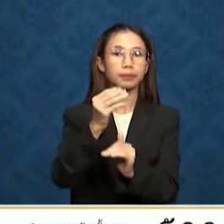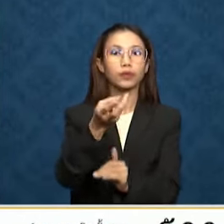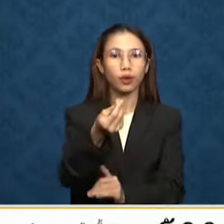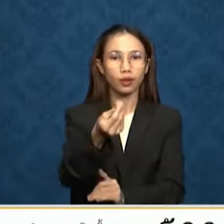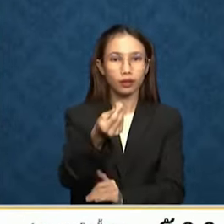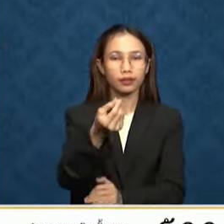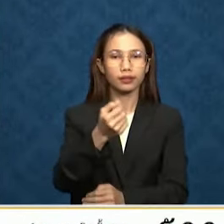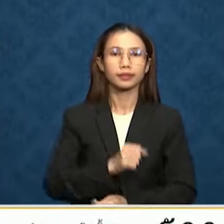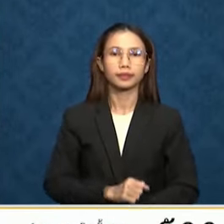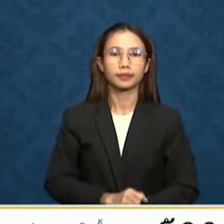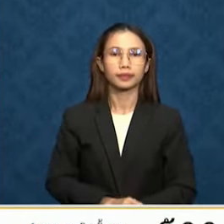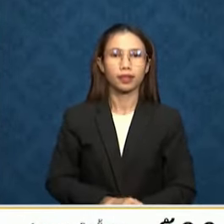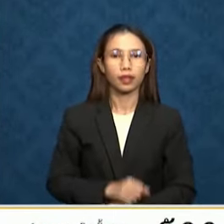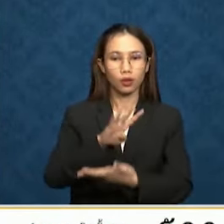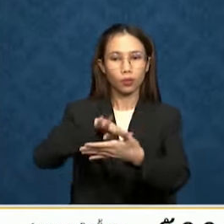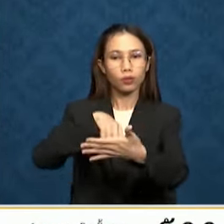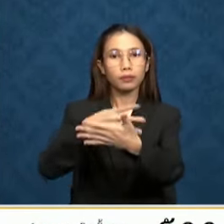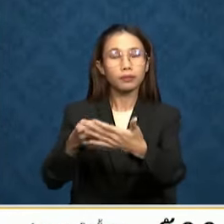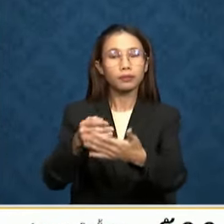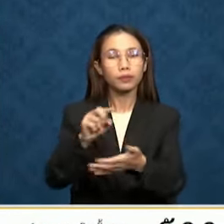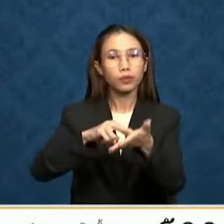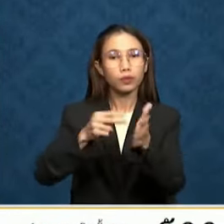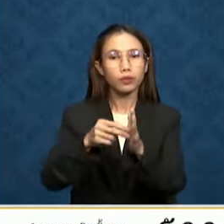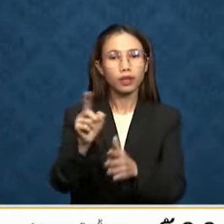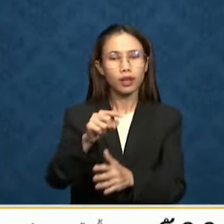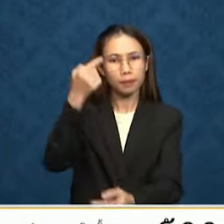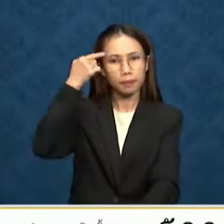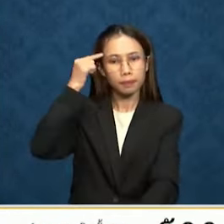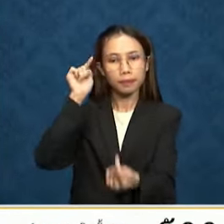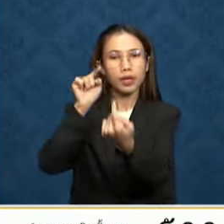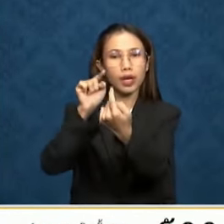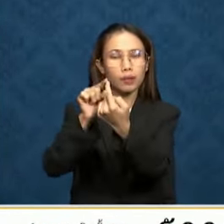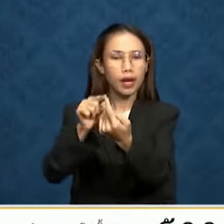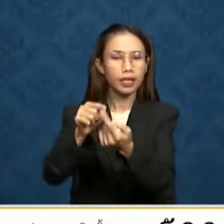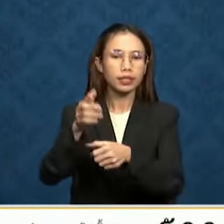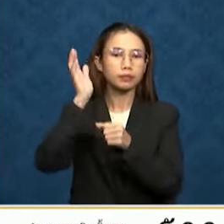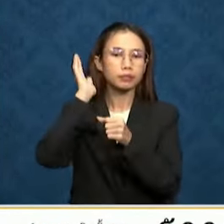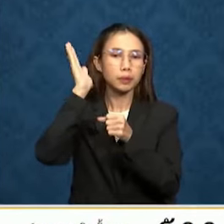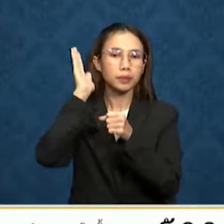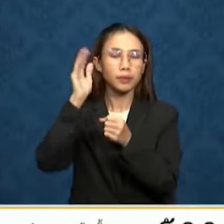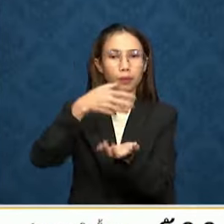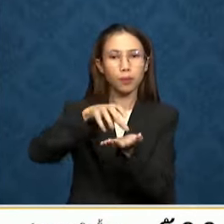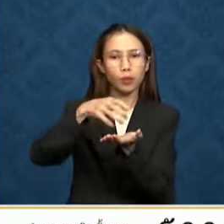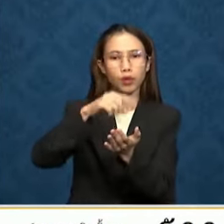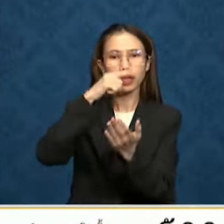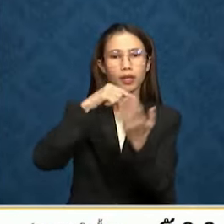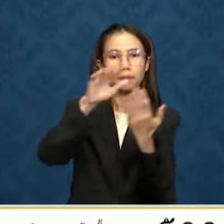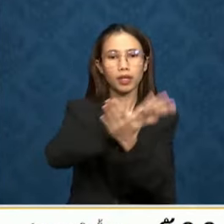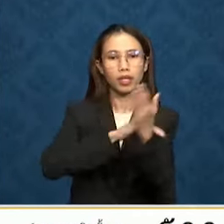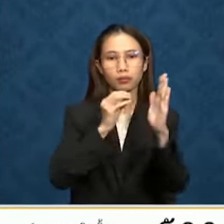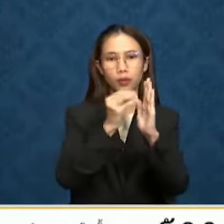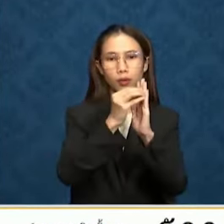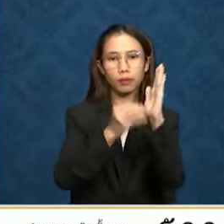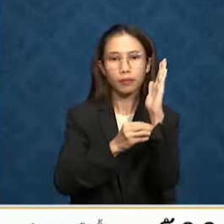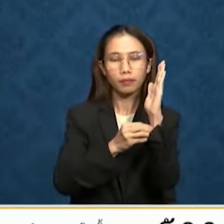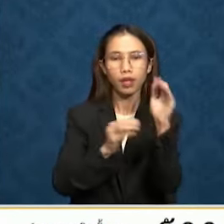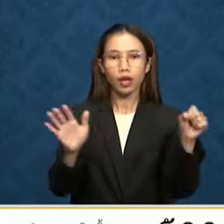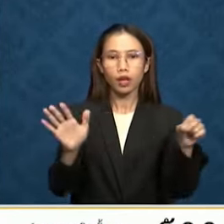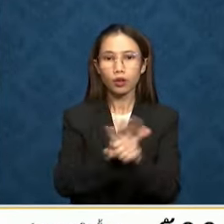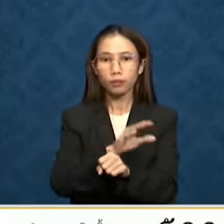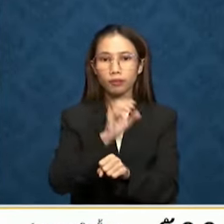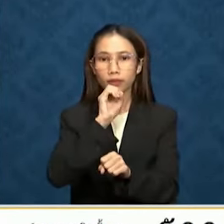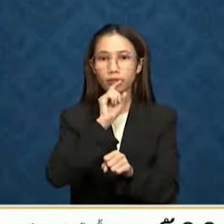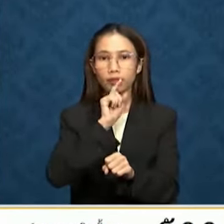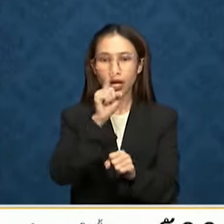ไหร่นั่นแปลว่าเป้าหมายที่ท่านเอ่อได้โฆษณาไว้ว่าจะทำทั่วประเทศเนี่ยทำได้ภูมิภาค